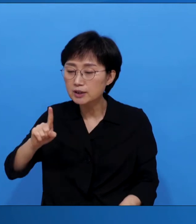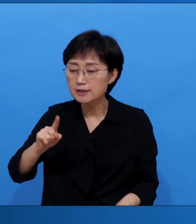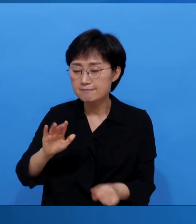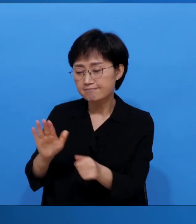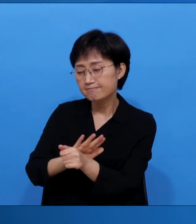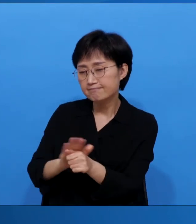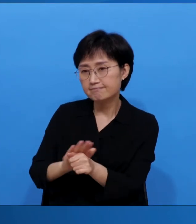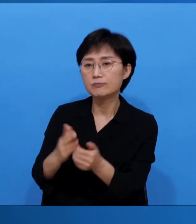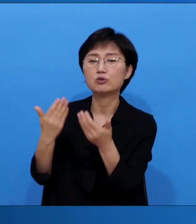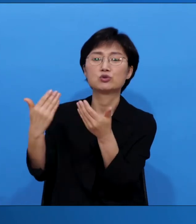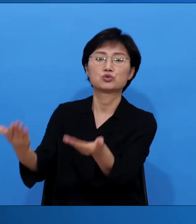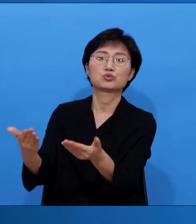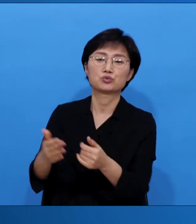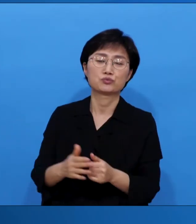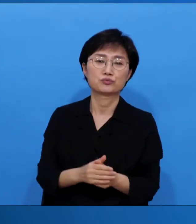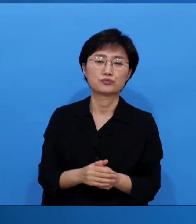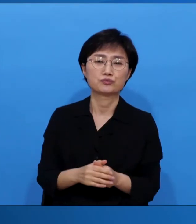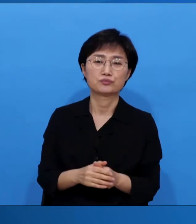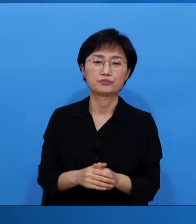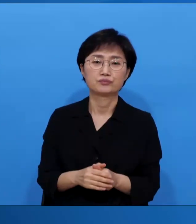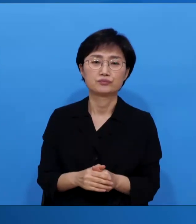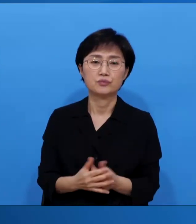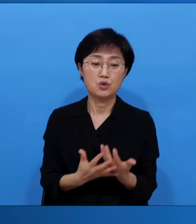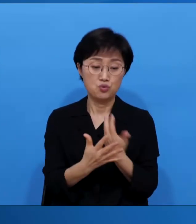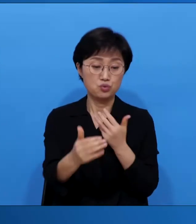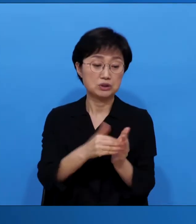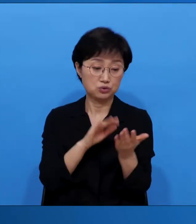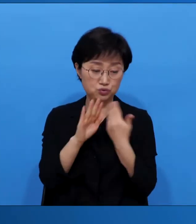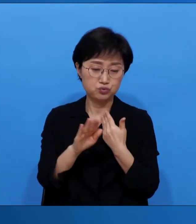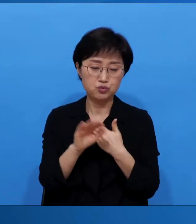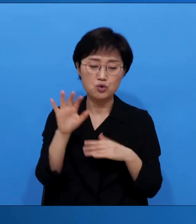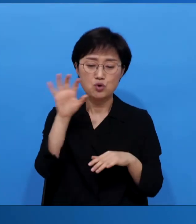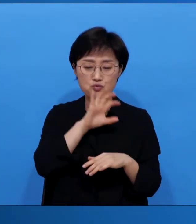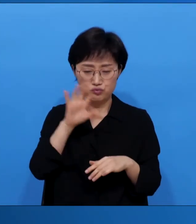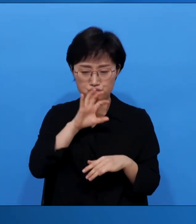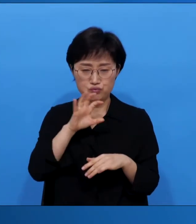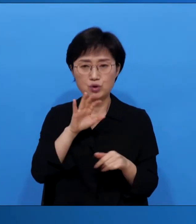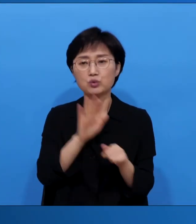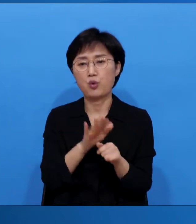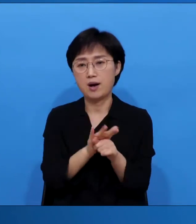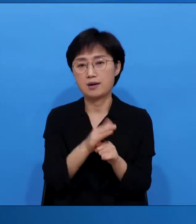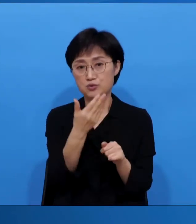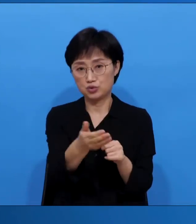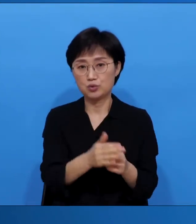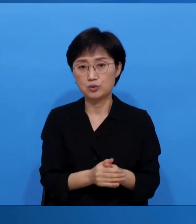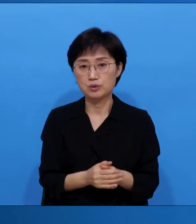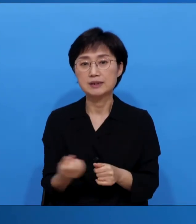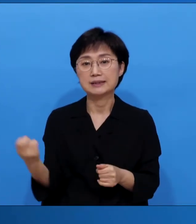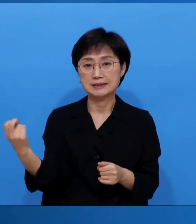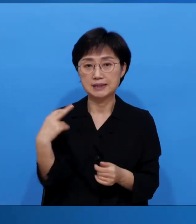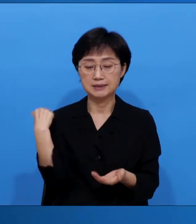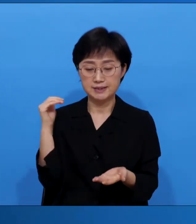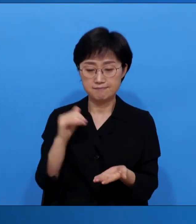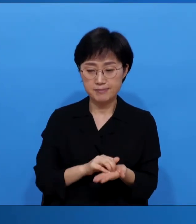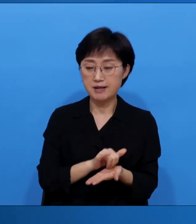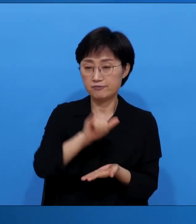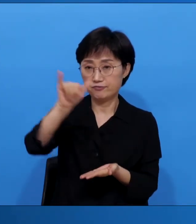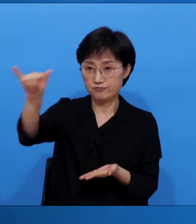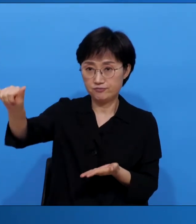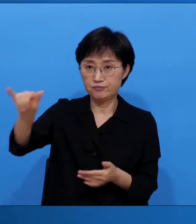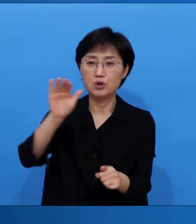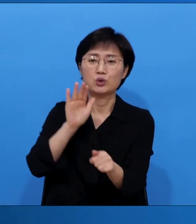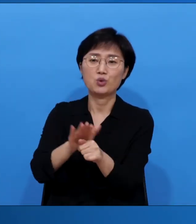챙겨드리고 당연 대회 후 훈련도 함께 받고 다시 237 현장으로 모셔다